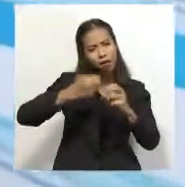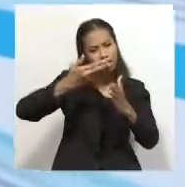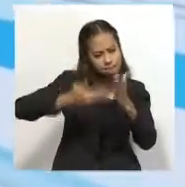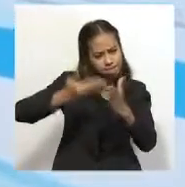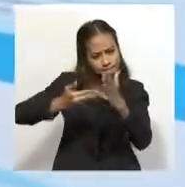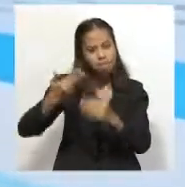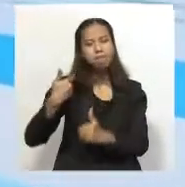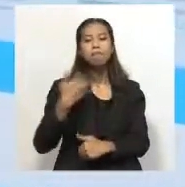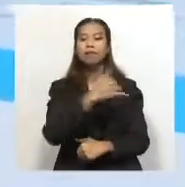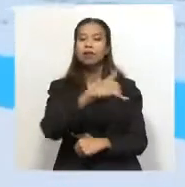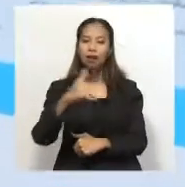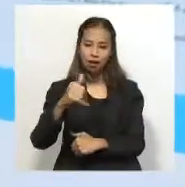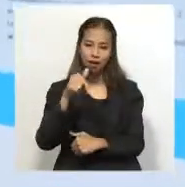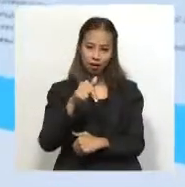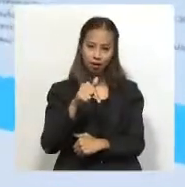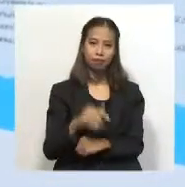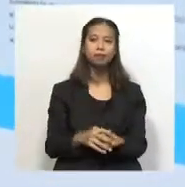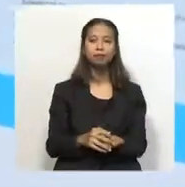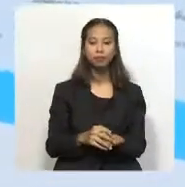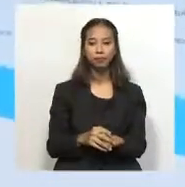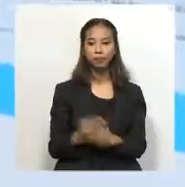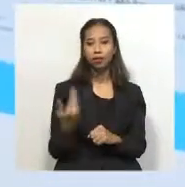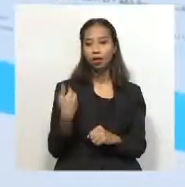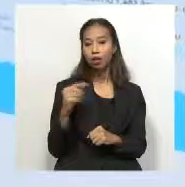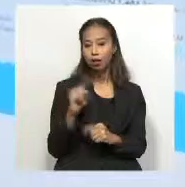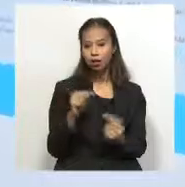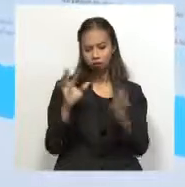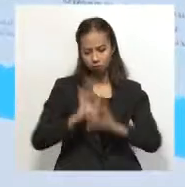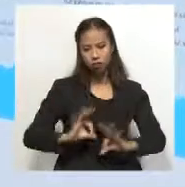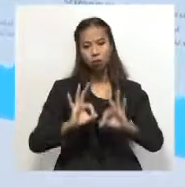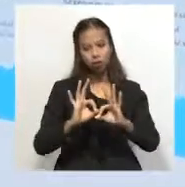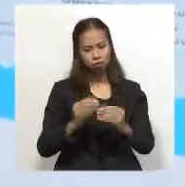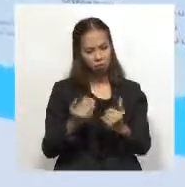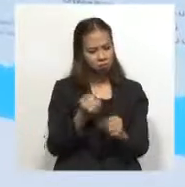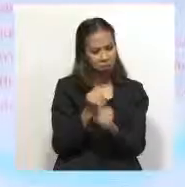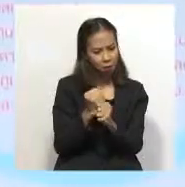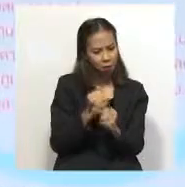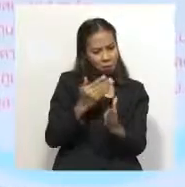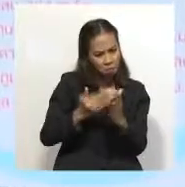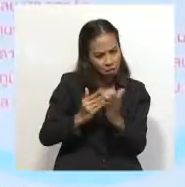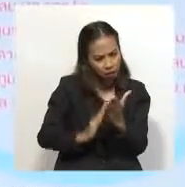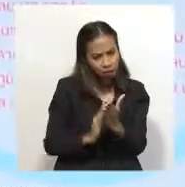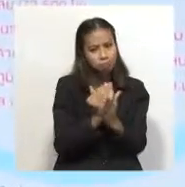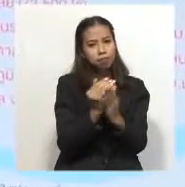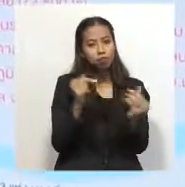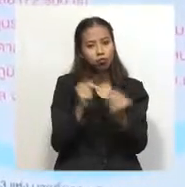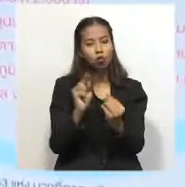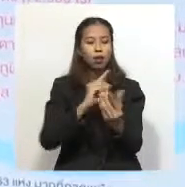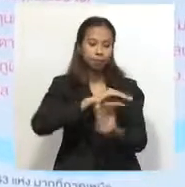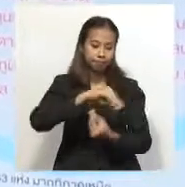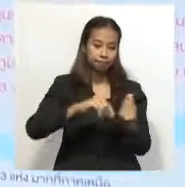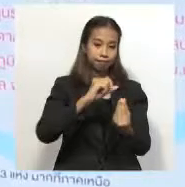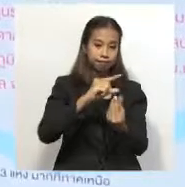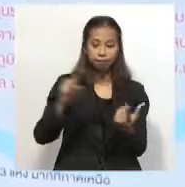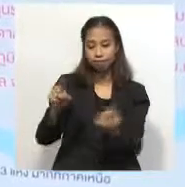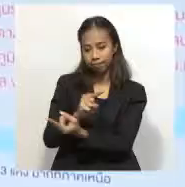ท้าทายในการบริหารจัดการน้ำในแต่ละห้วงเวลาครับที่จะต้องมีการจัดการในข้อจำกัดรวมถึงความสมดุลทั้งทางด้านเศรษฐกิจสัง